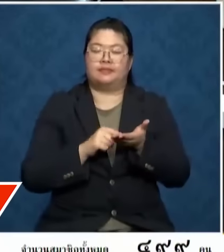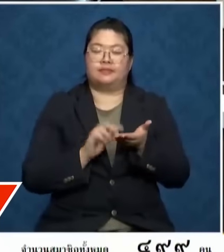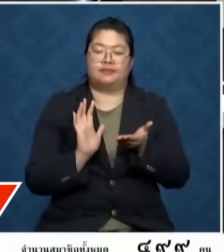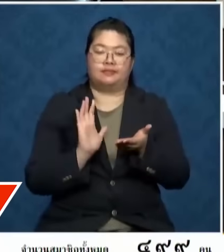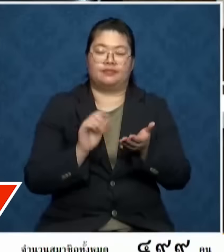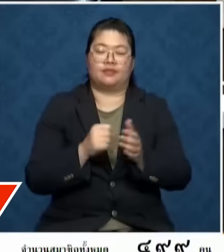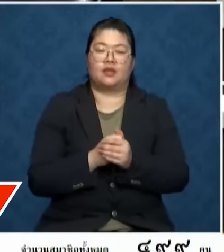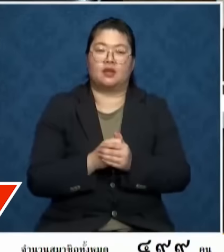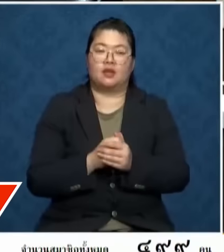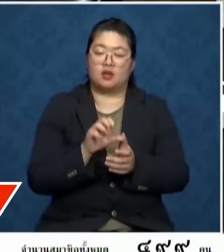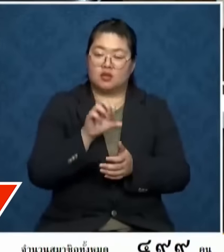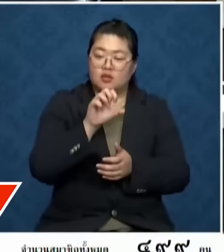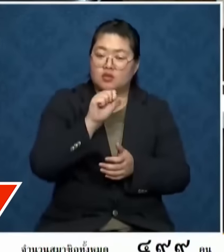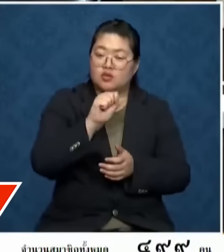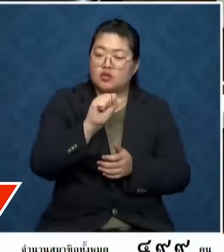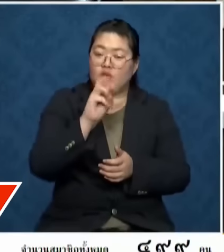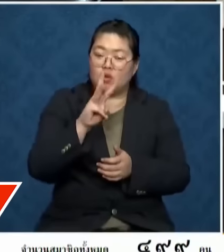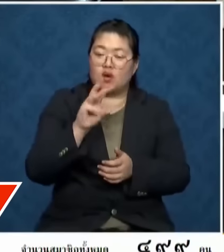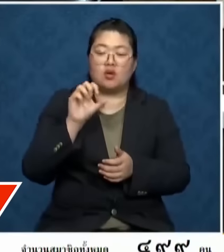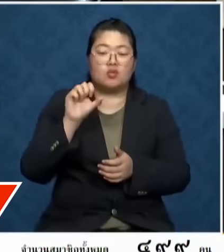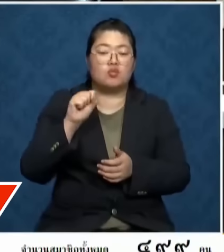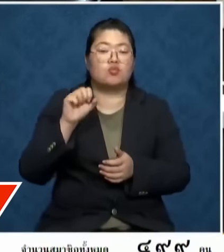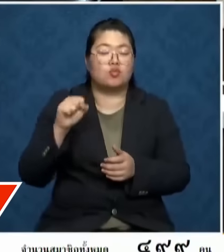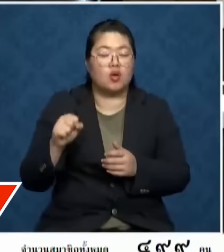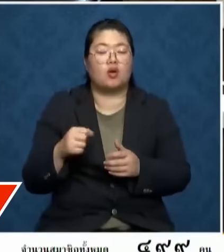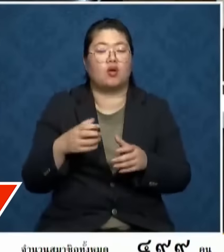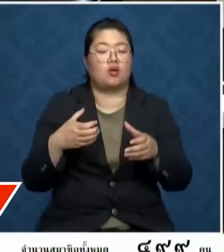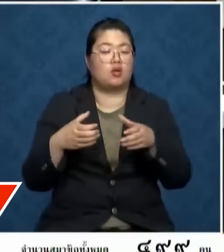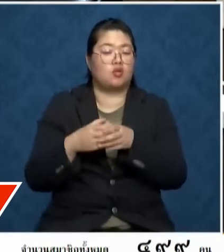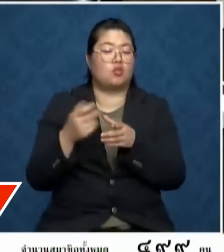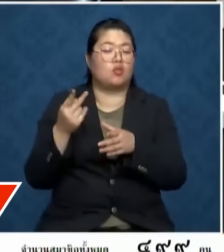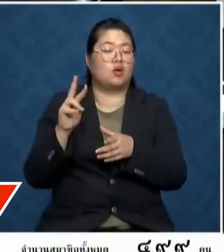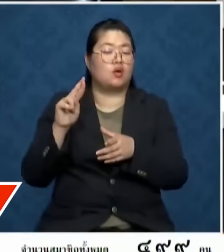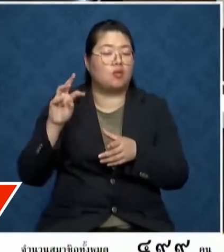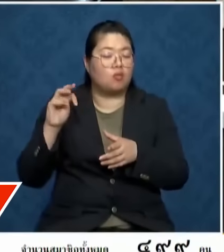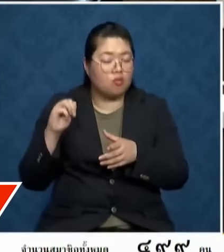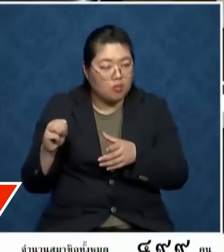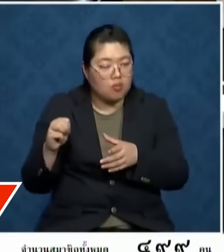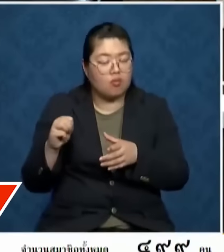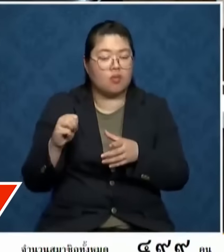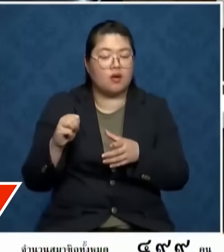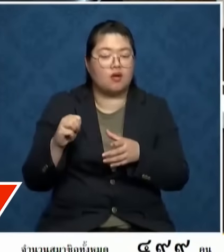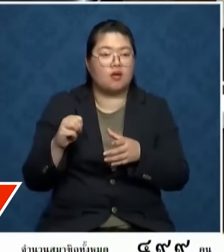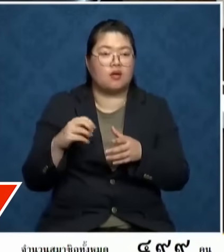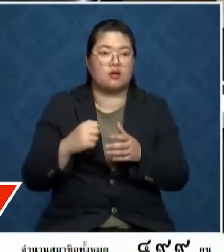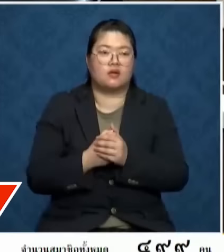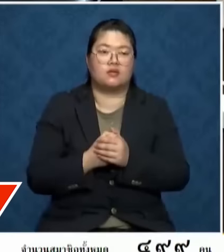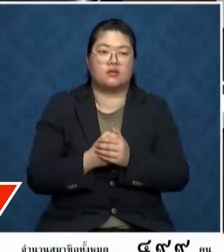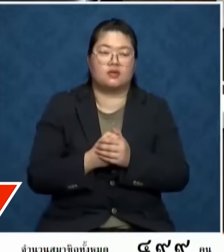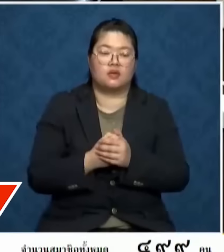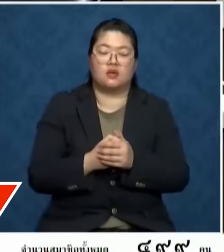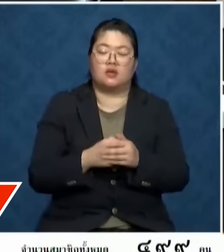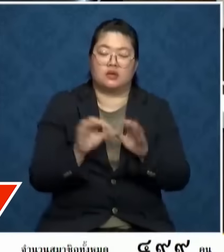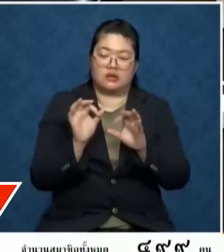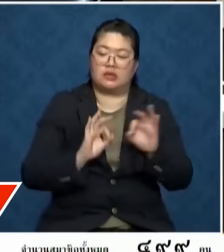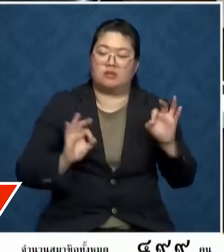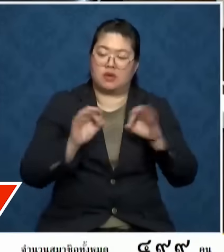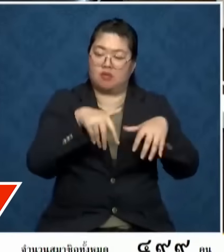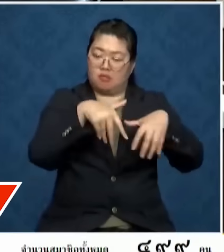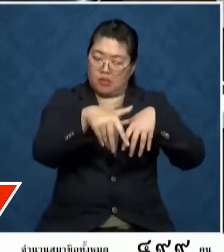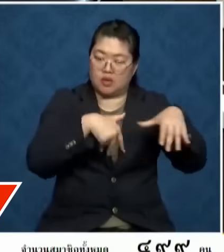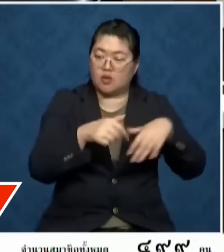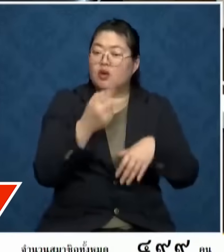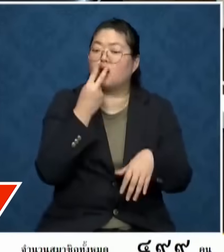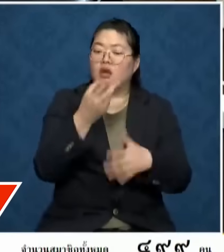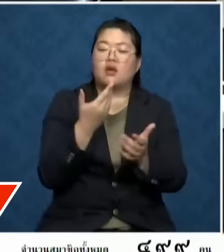เป็นวุฒิสภาหรือว่าสภาผู้แทนราษฎรหรือคณะมนตรีรายงานให้ประชาชนไม่เท่ากับประชาชนเห็นเม็ดเงินเห็น